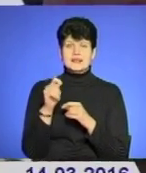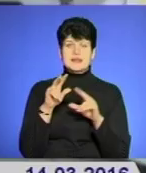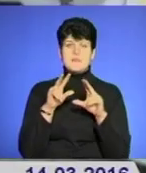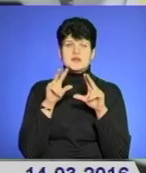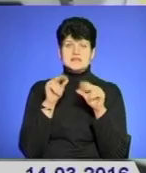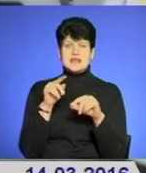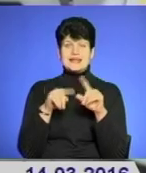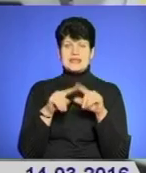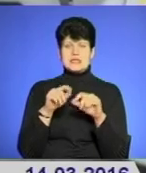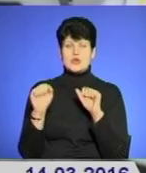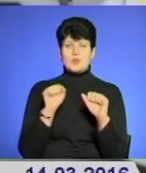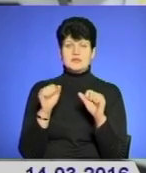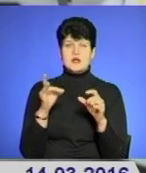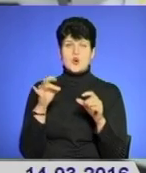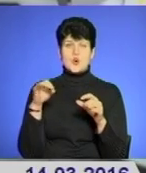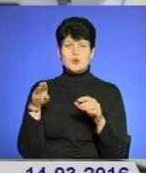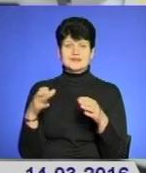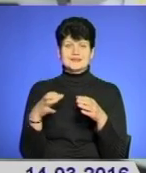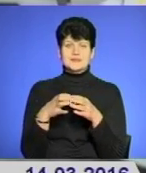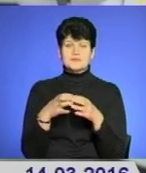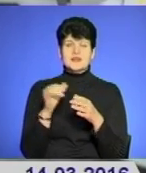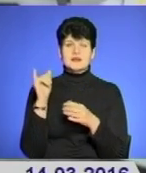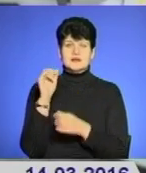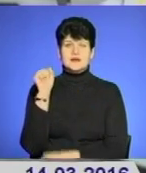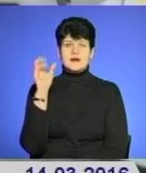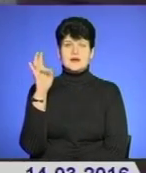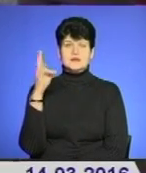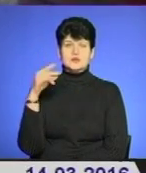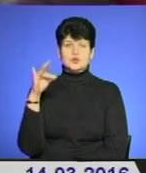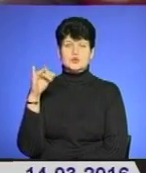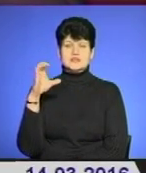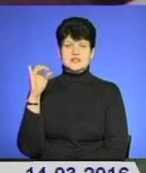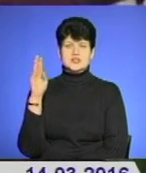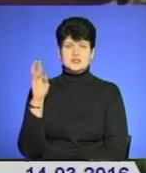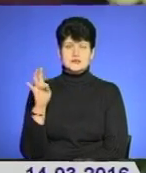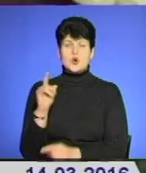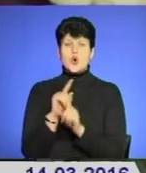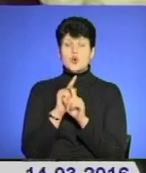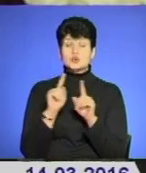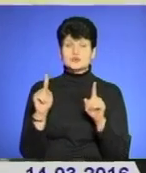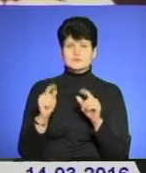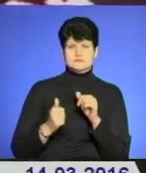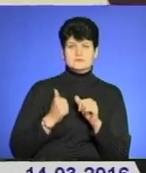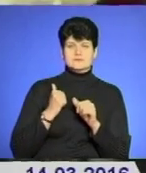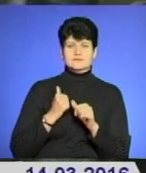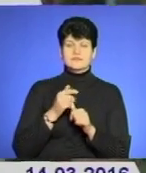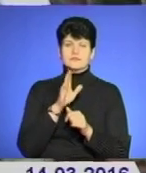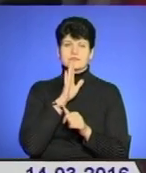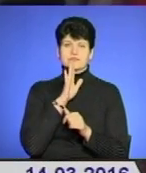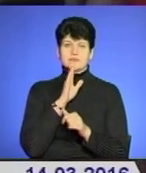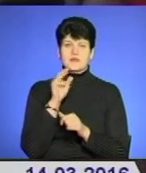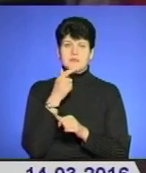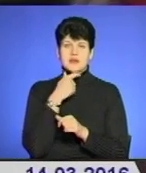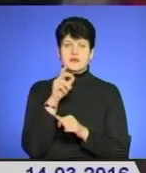присягу рідні командири роти патрульної поліції Ірини Андрусишин. Особливо пишається донькою пані Галина.